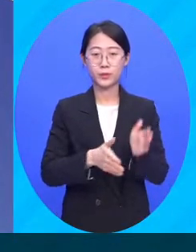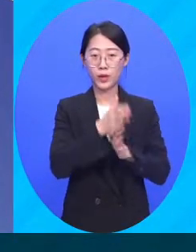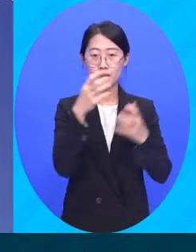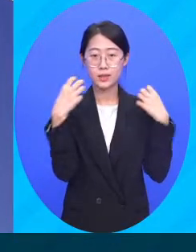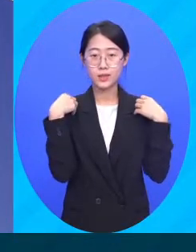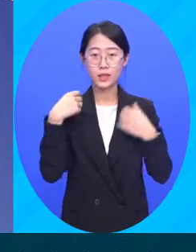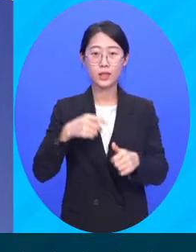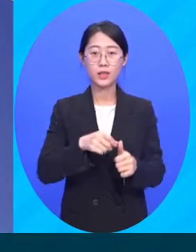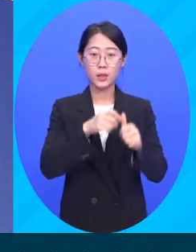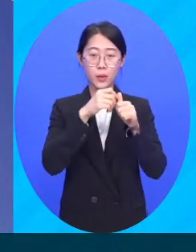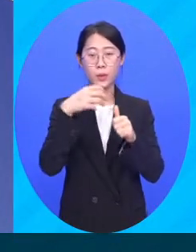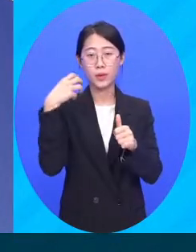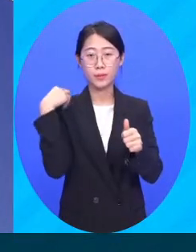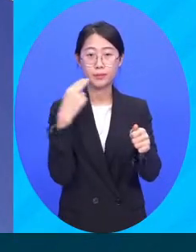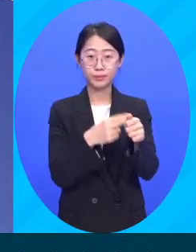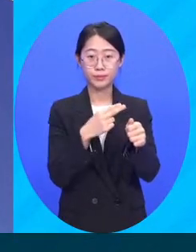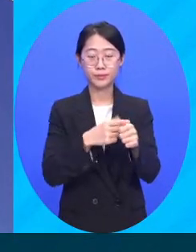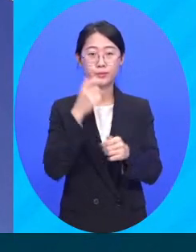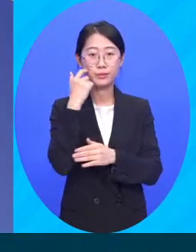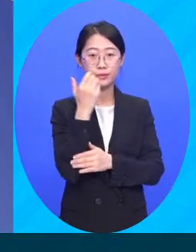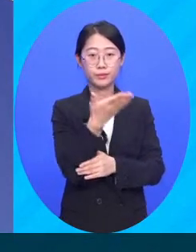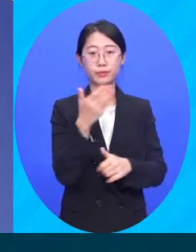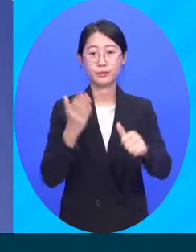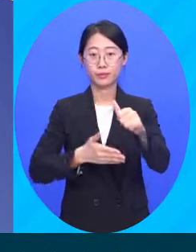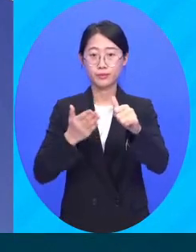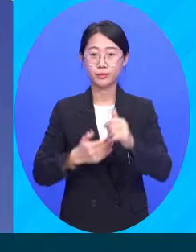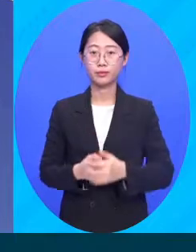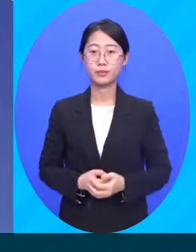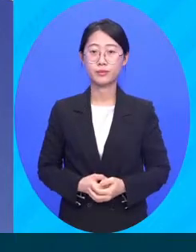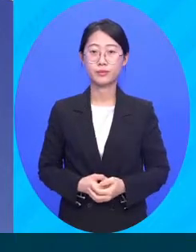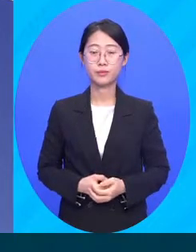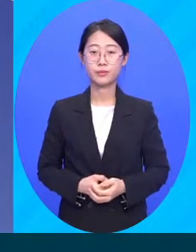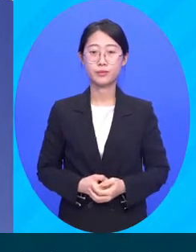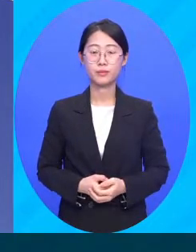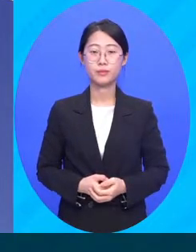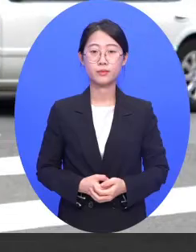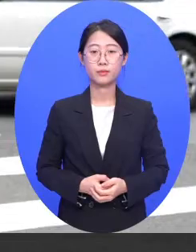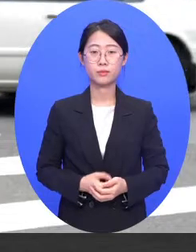천안시 일자리 종합지원센터 채용 지원 담당자에게 문의 바랍니다.